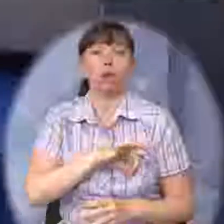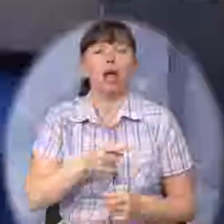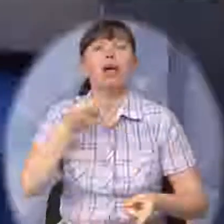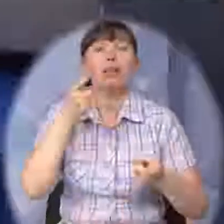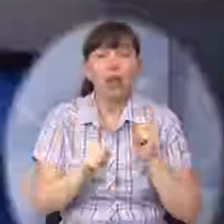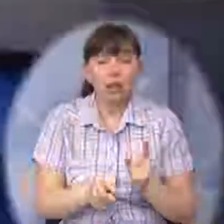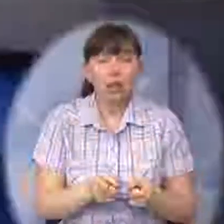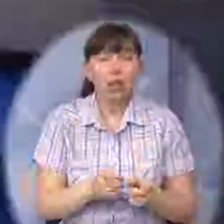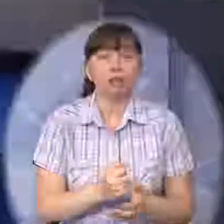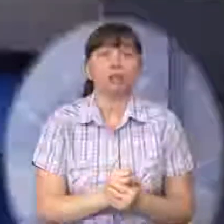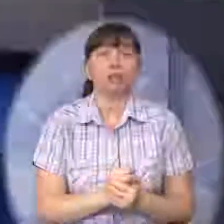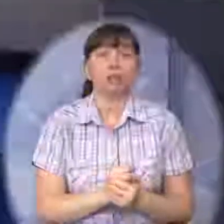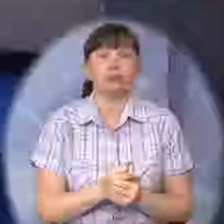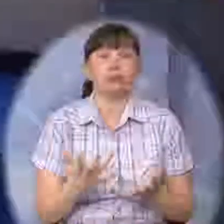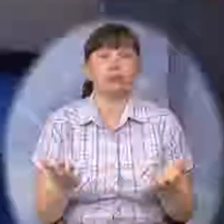În realitate?